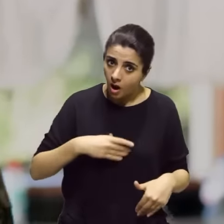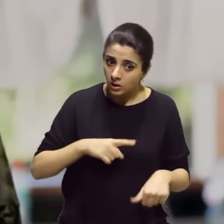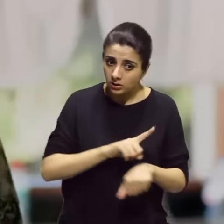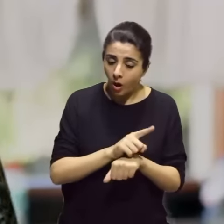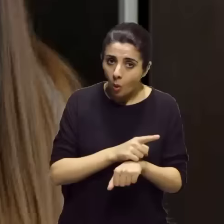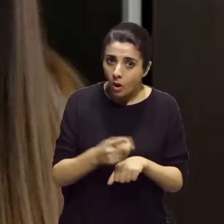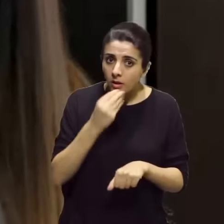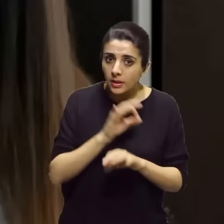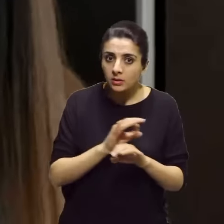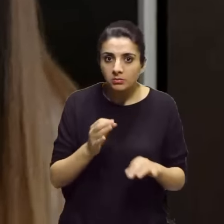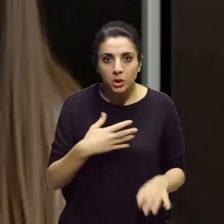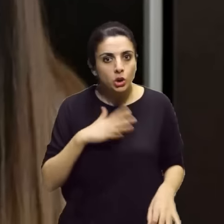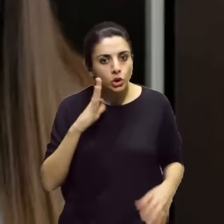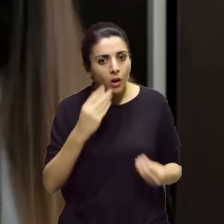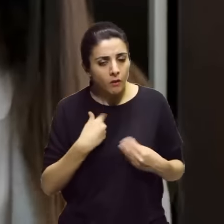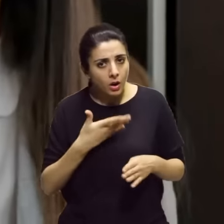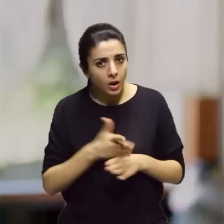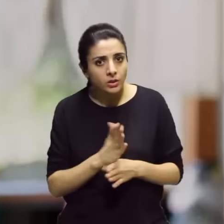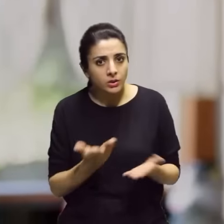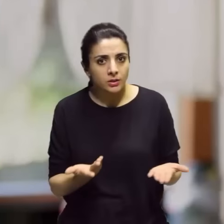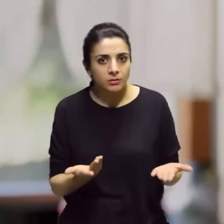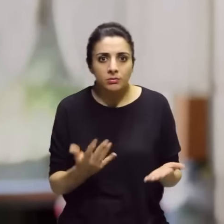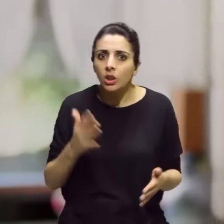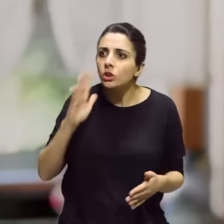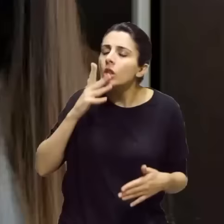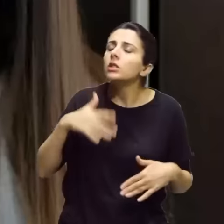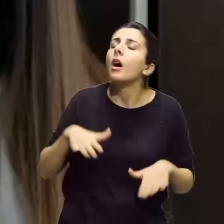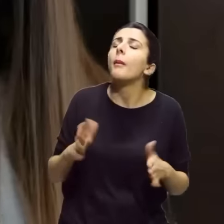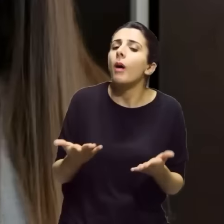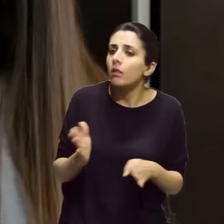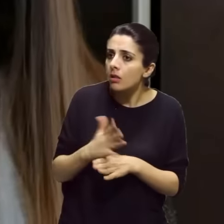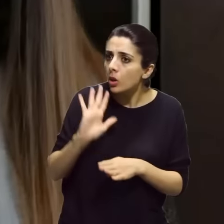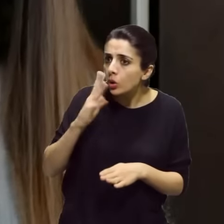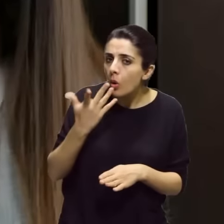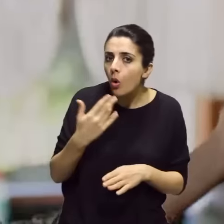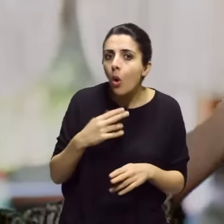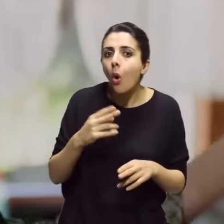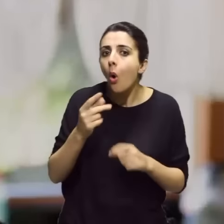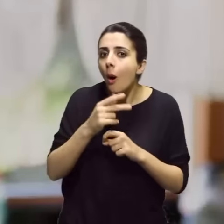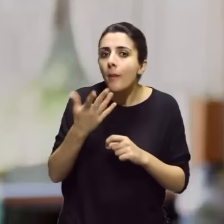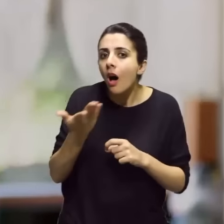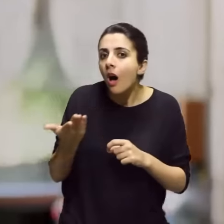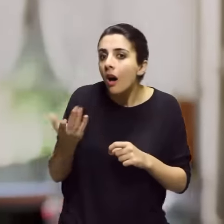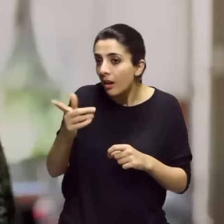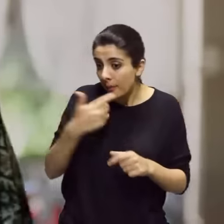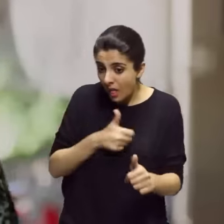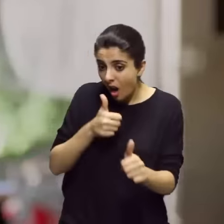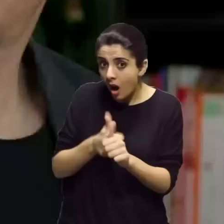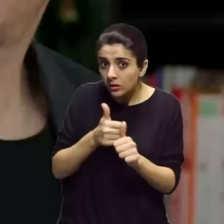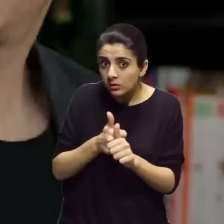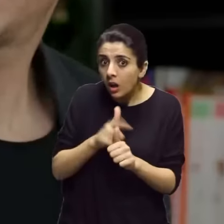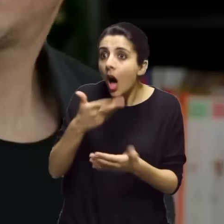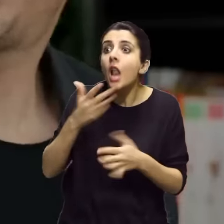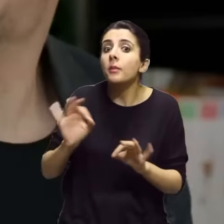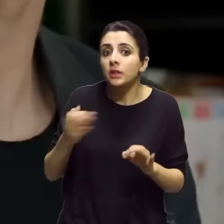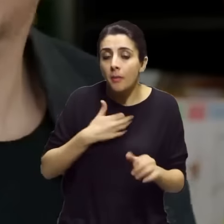bu saate kadar biliyorum. Şaşırtıcı gerçekten. Ay şaşırma, niye şaşırıyorsun? Ömer Karatepe'nin asistanıyım ben. Anlatmadın mı karına ne kadar iyi